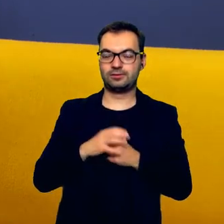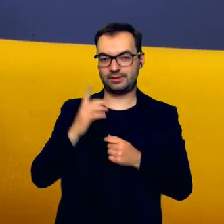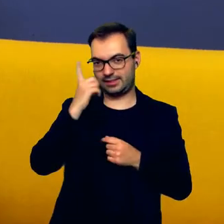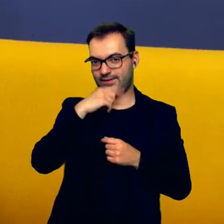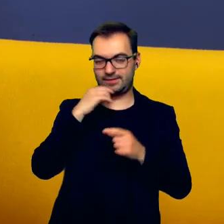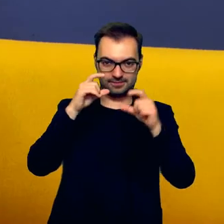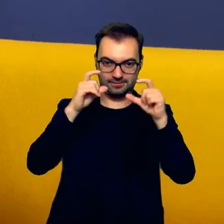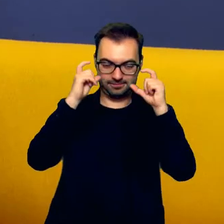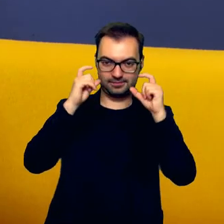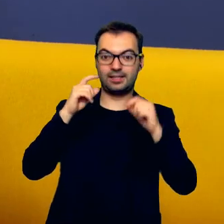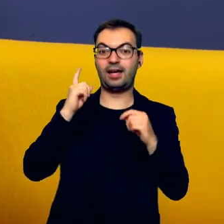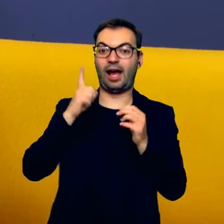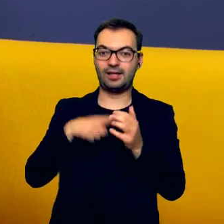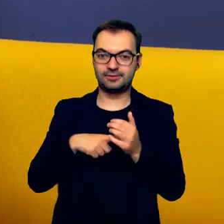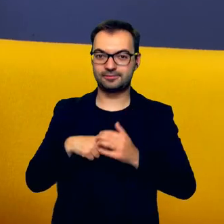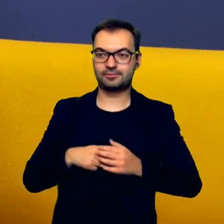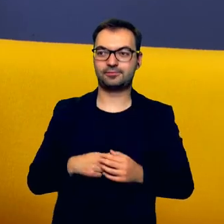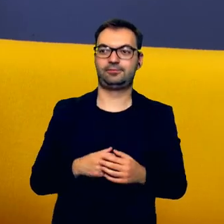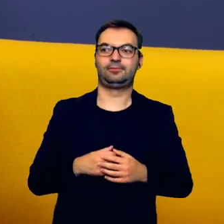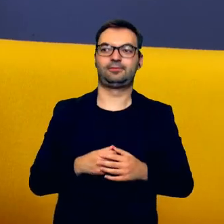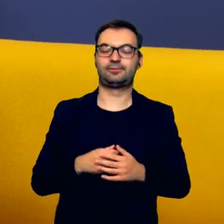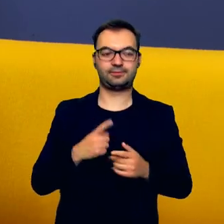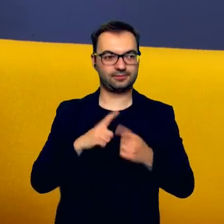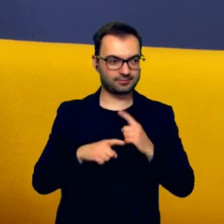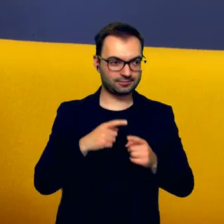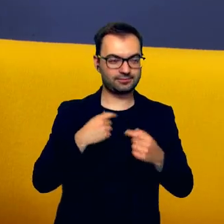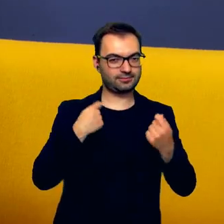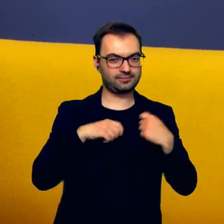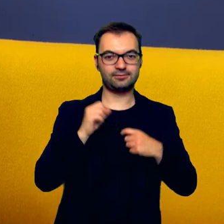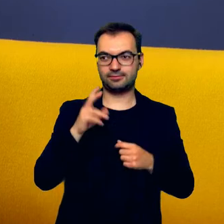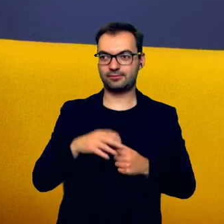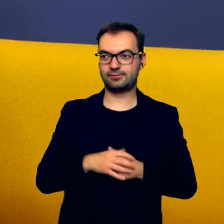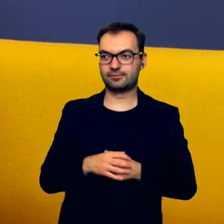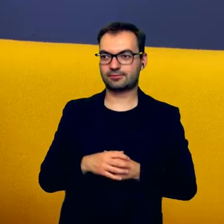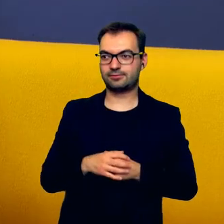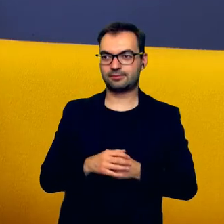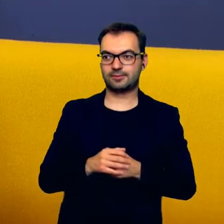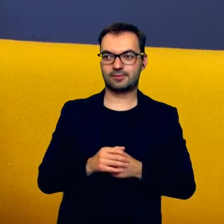no, twarzy. Otóż stylizacja. Stylizacja, tak.